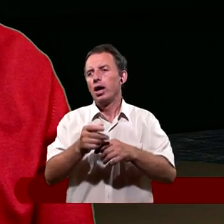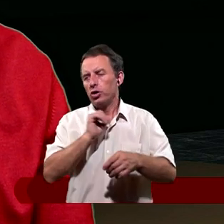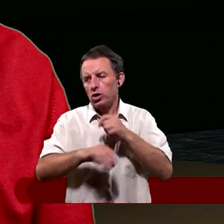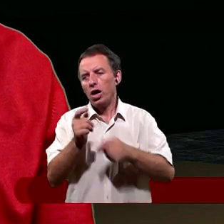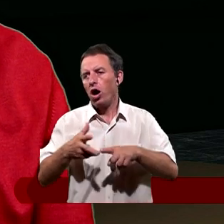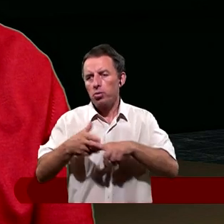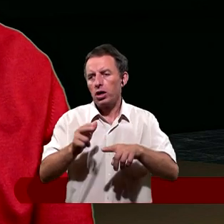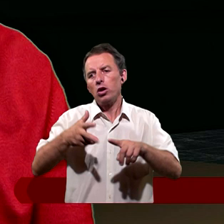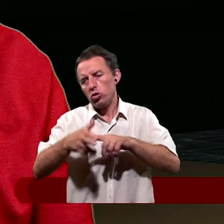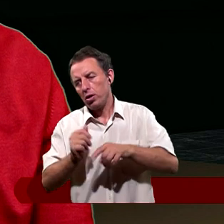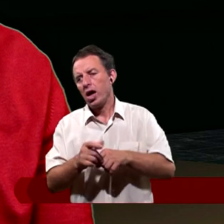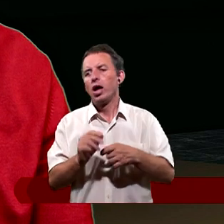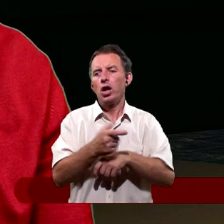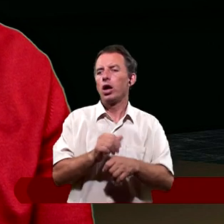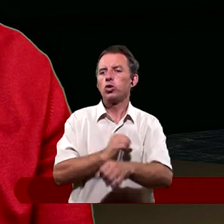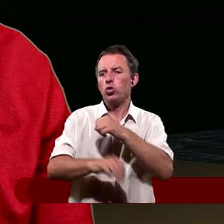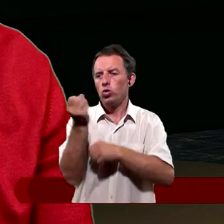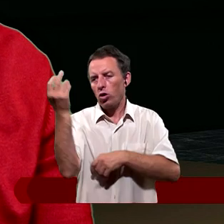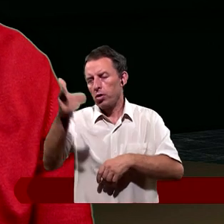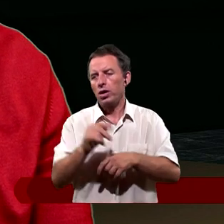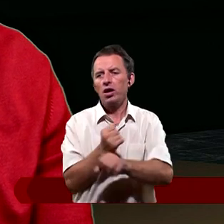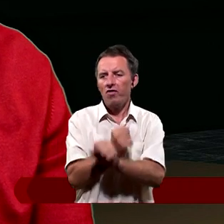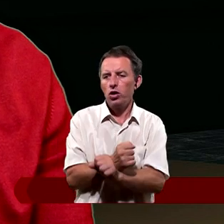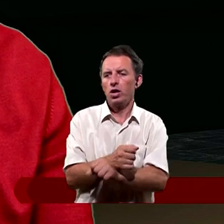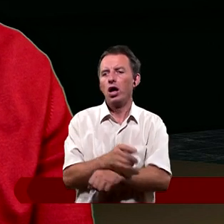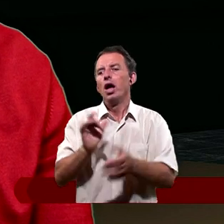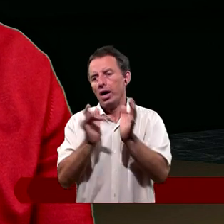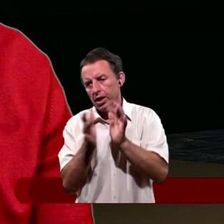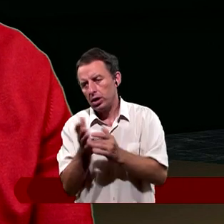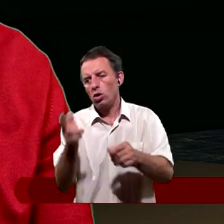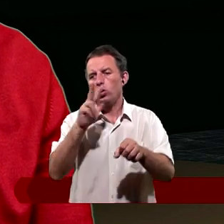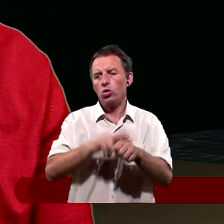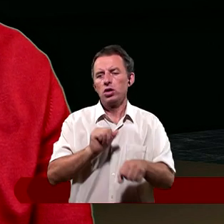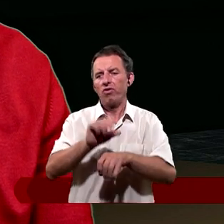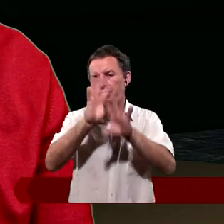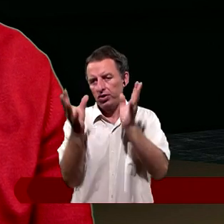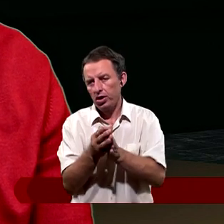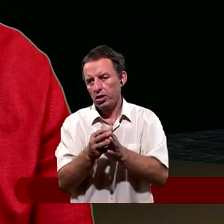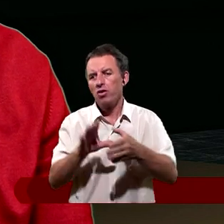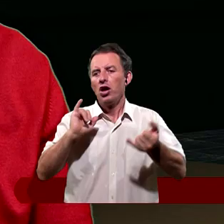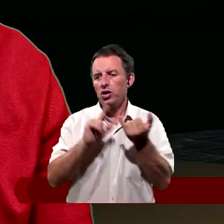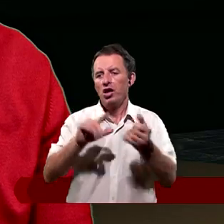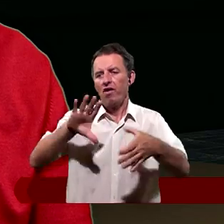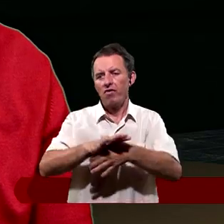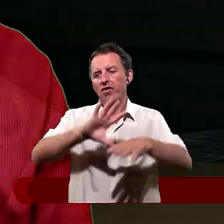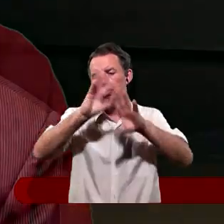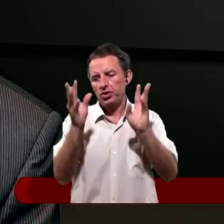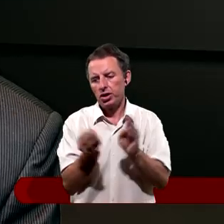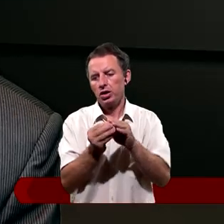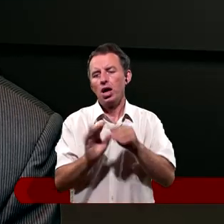obrzezania ani nieobrzezania, cudzoziemca, scyty, niewolnika, wolnego, lecz Chrystus, który jest wszystkim i we